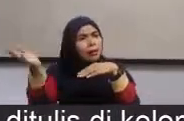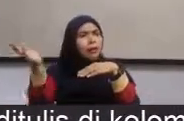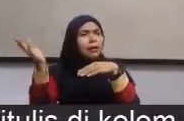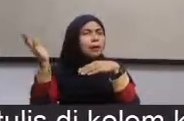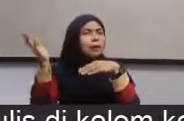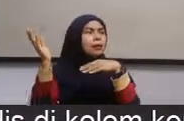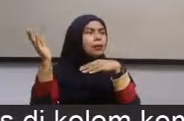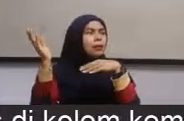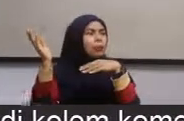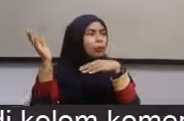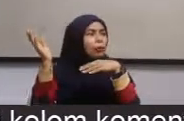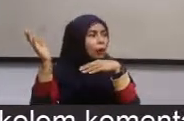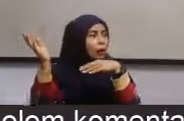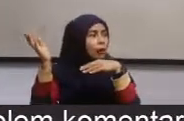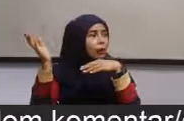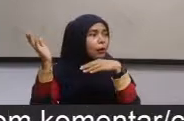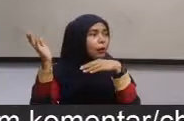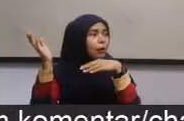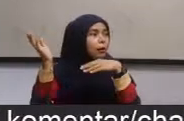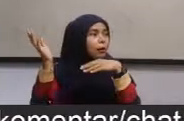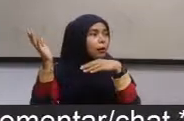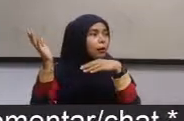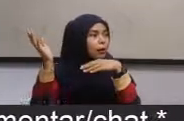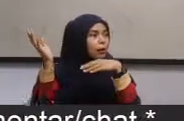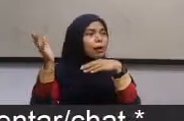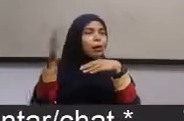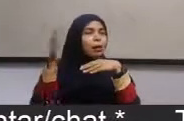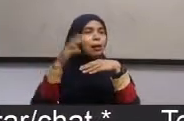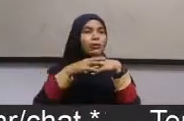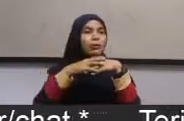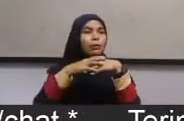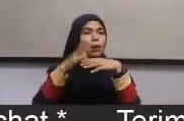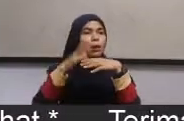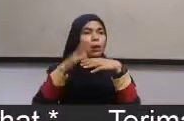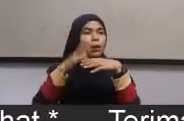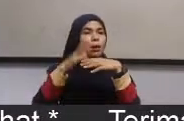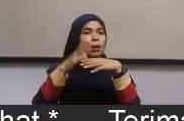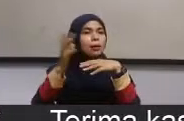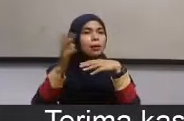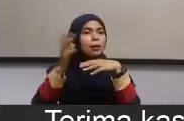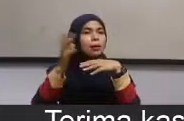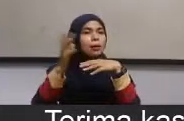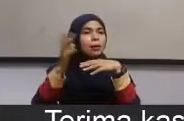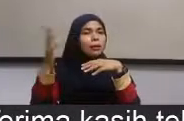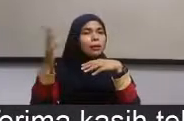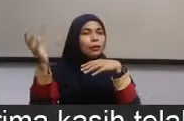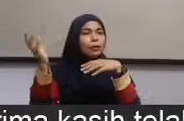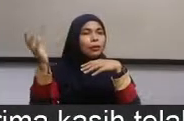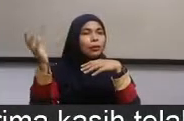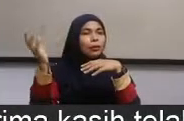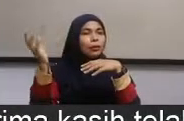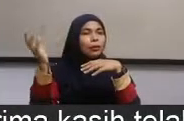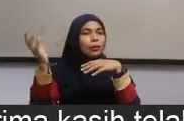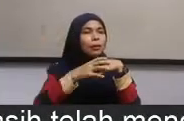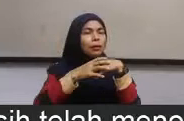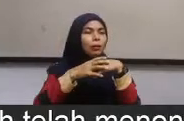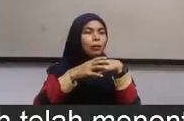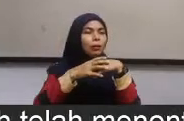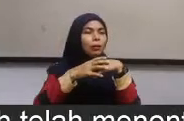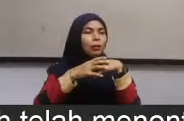bersaing dengan orang-orang Iya orang-orang asing yang datang ke Indonesia